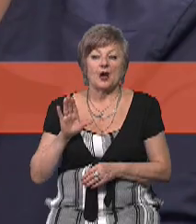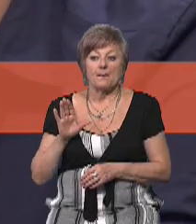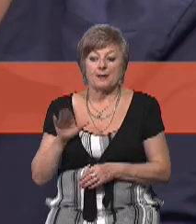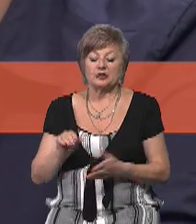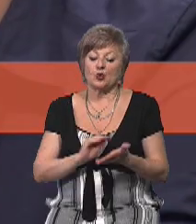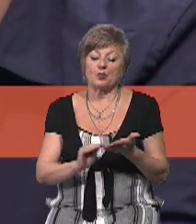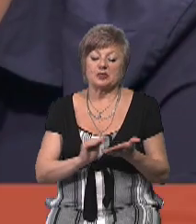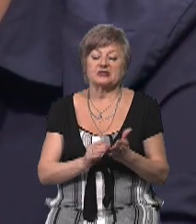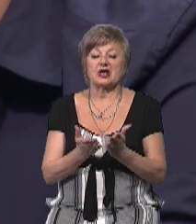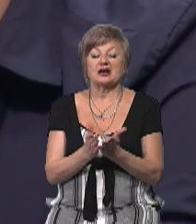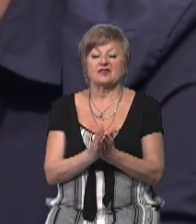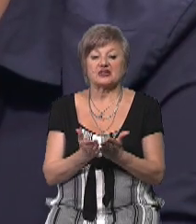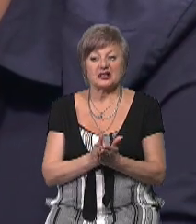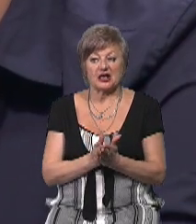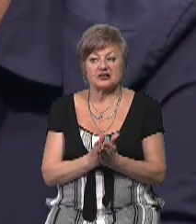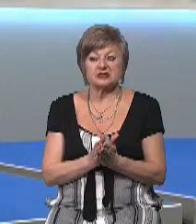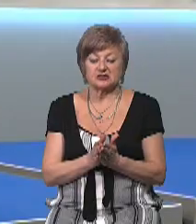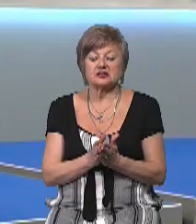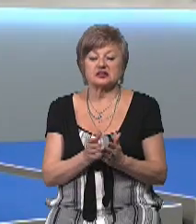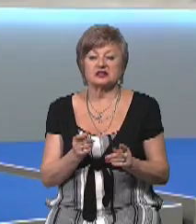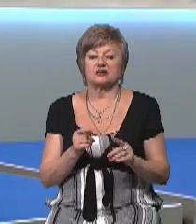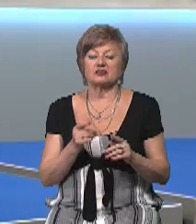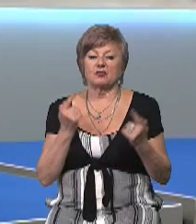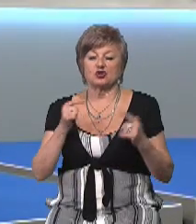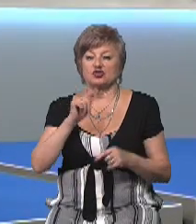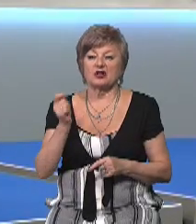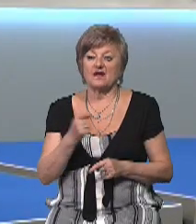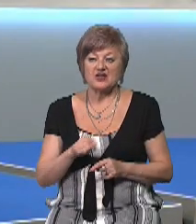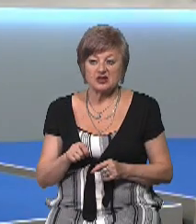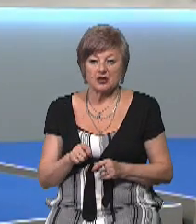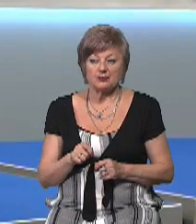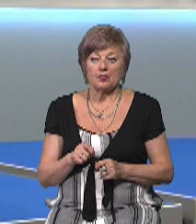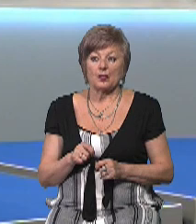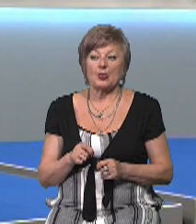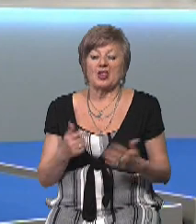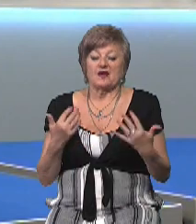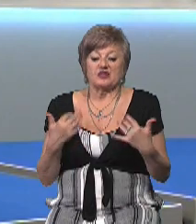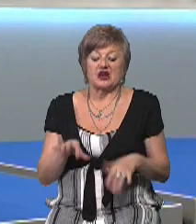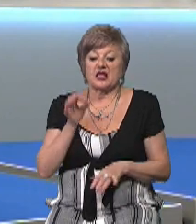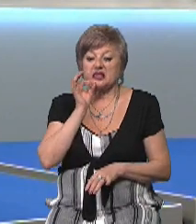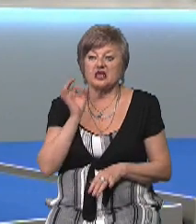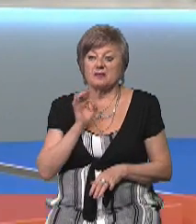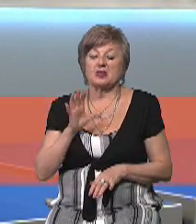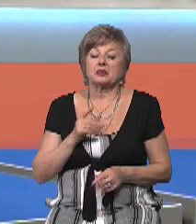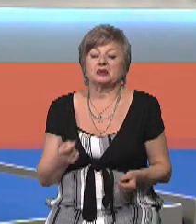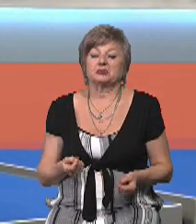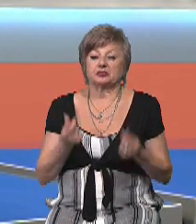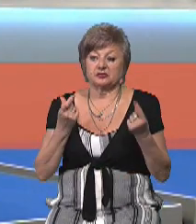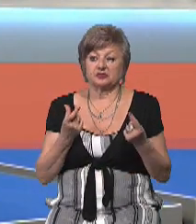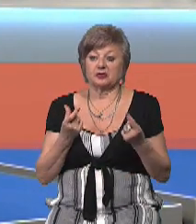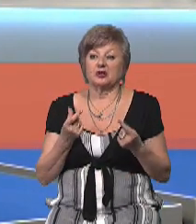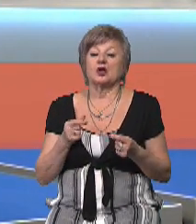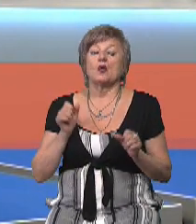книжці «Запорізький рахунок Великої війни», мається на увазі Друга світова війна, а втрати німців були мінімальними, якщо не